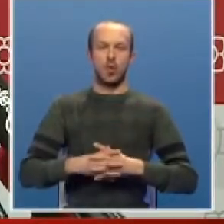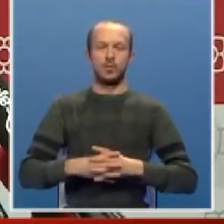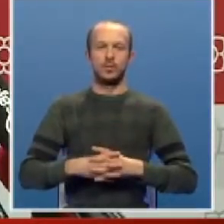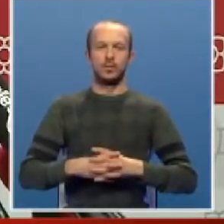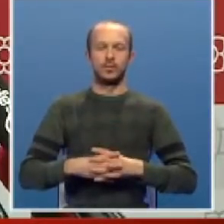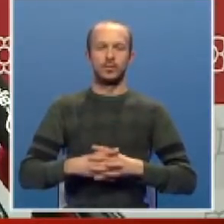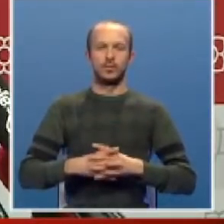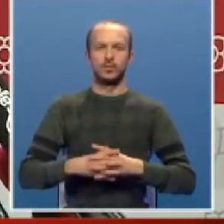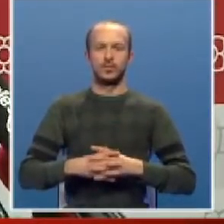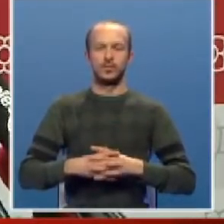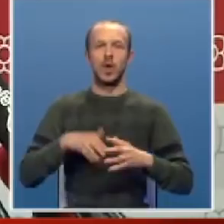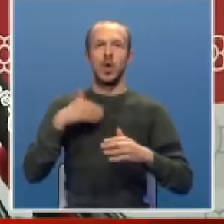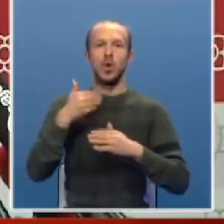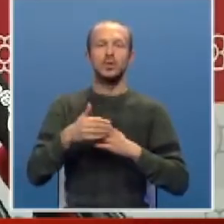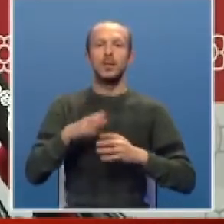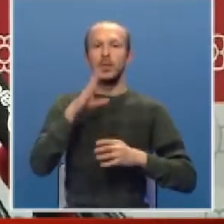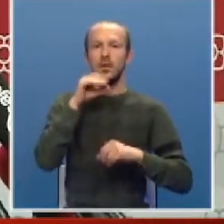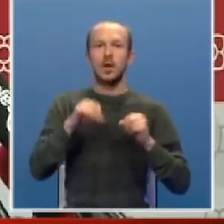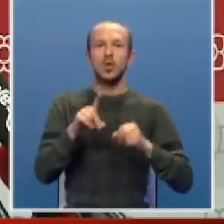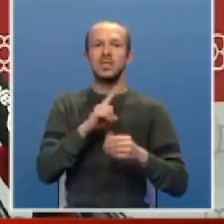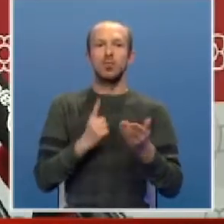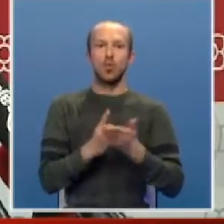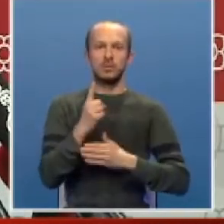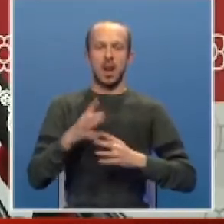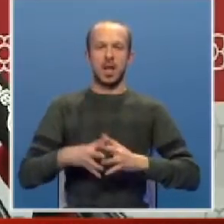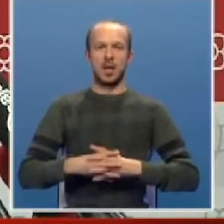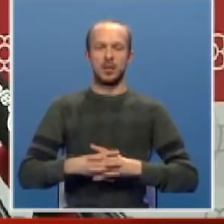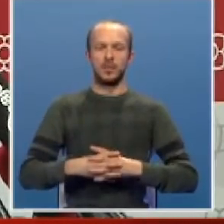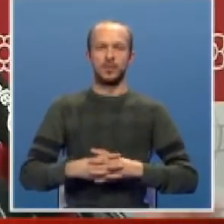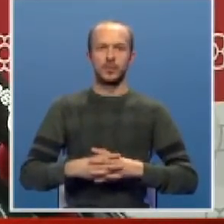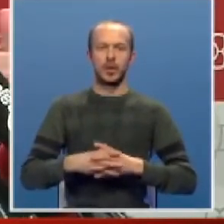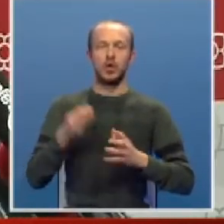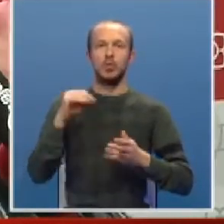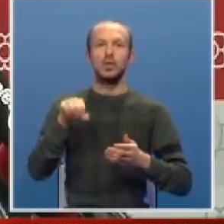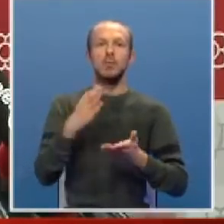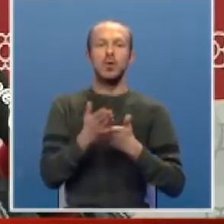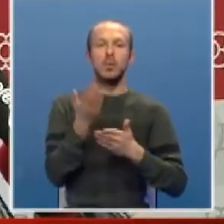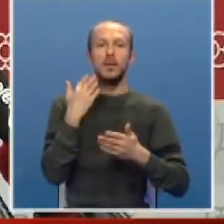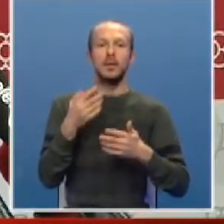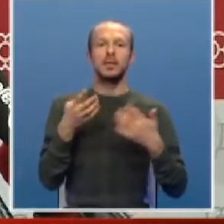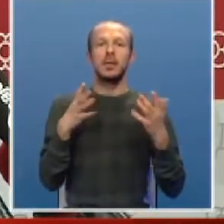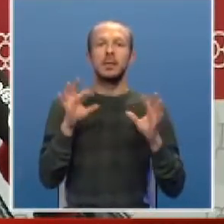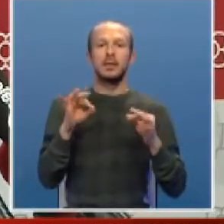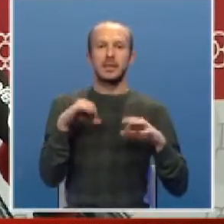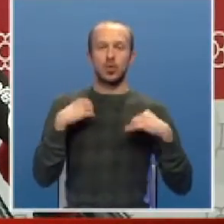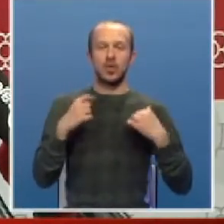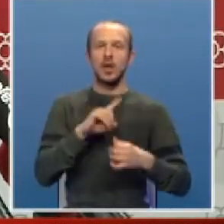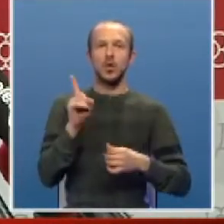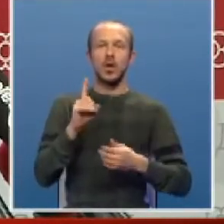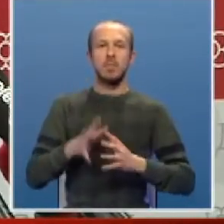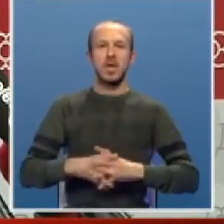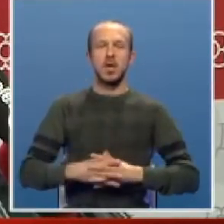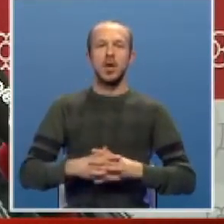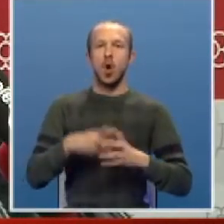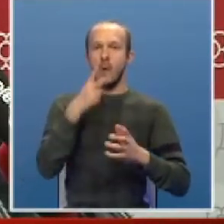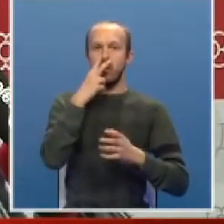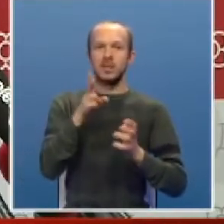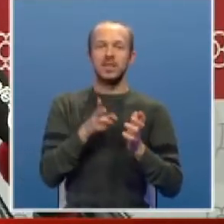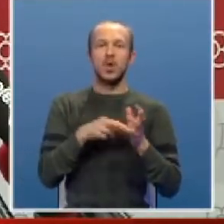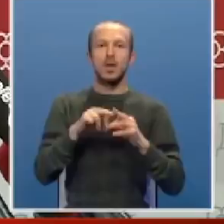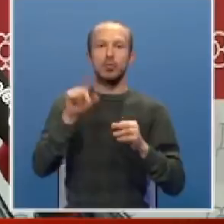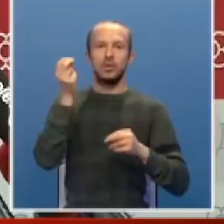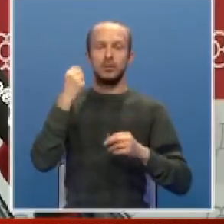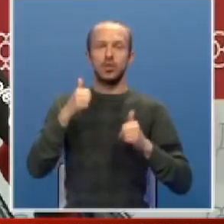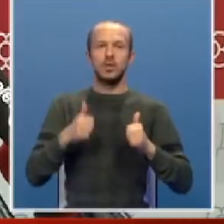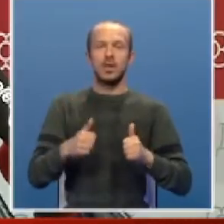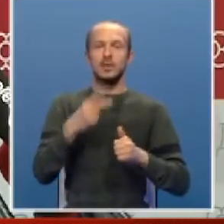Da. Onda nam pričaju kako nismo uspjeli. Dobro, da je bilo prije 5 ili 10 godina, niko ne bi obazirao se na Republiku